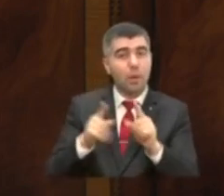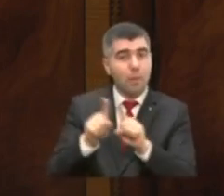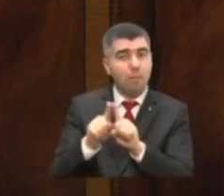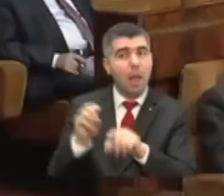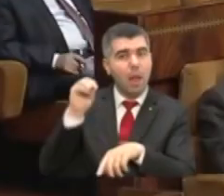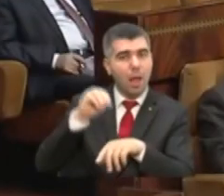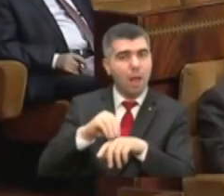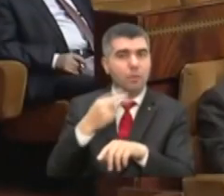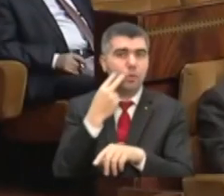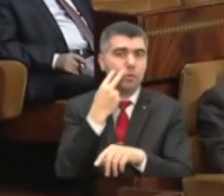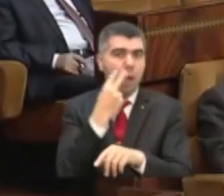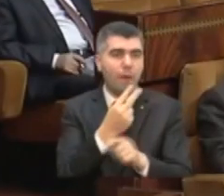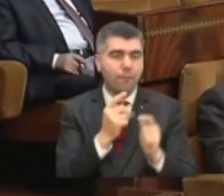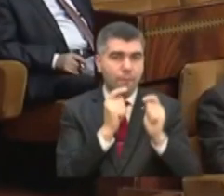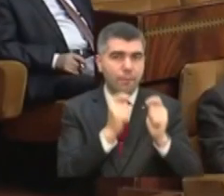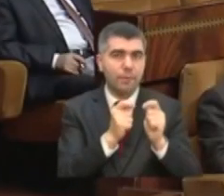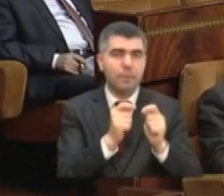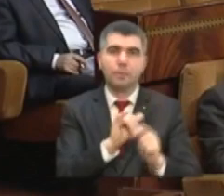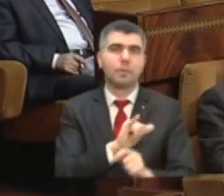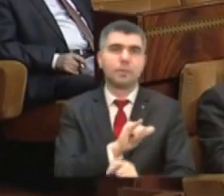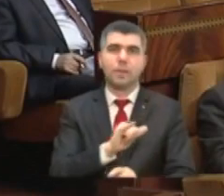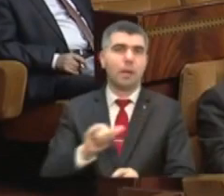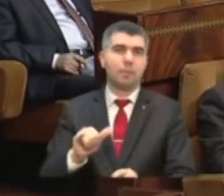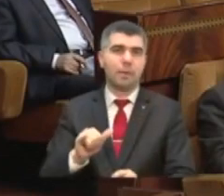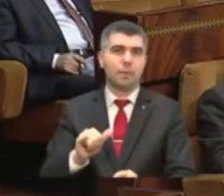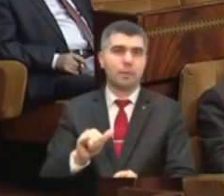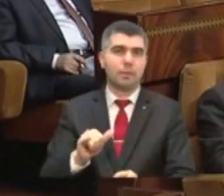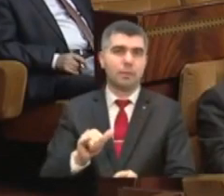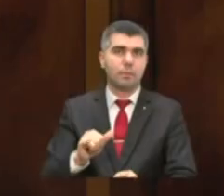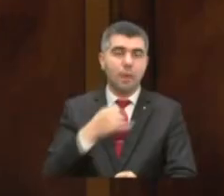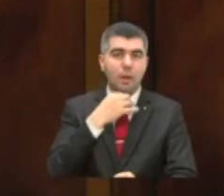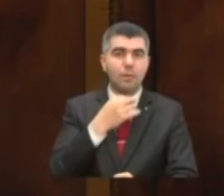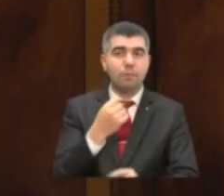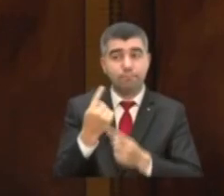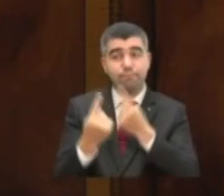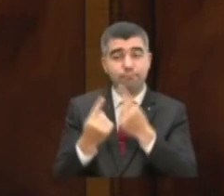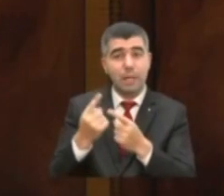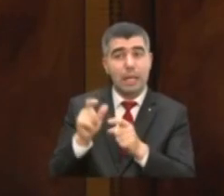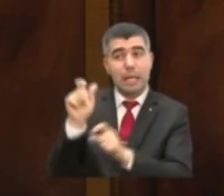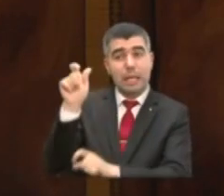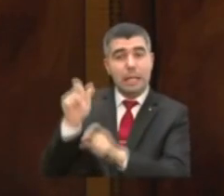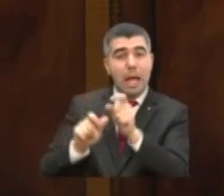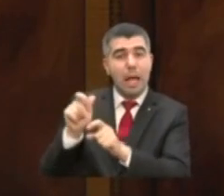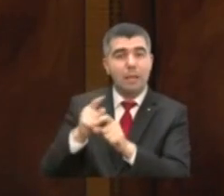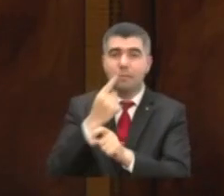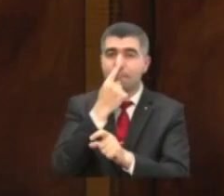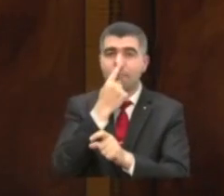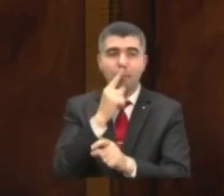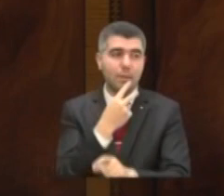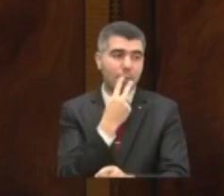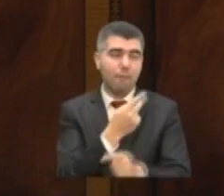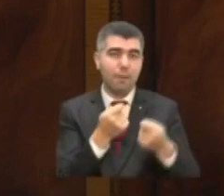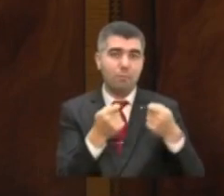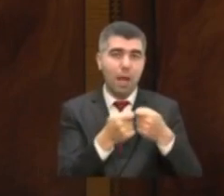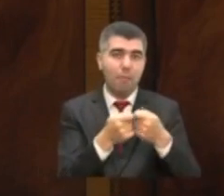تتكرر، لأنها تشوش وتشوه، وهذا من المظاهر اللي كتخلي المواطنين والشباب ينفروا من العمل السياسي، لأن ما